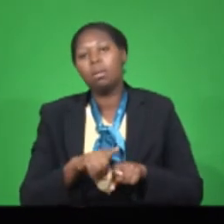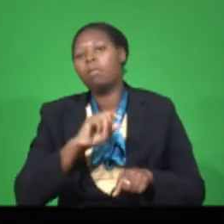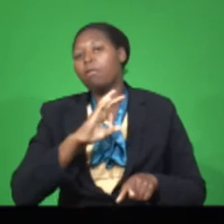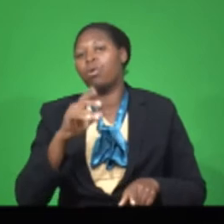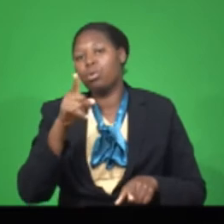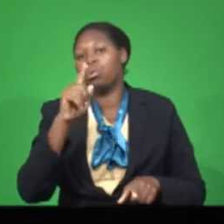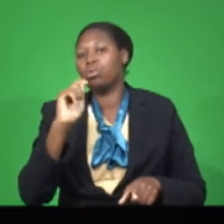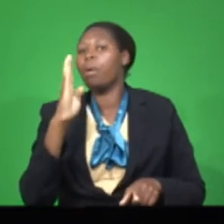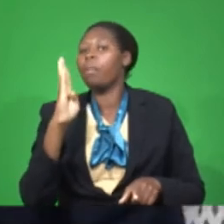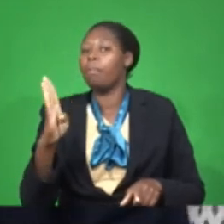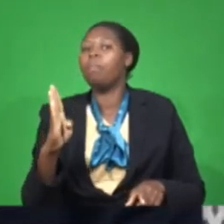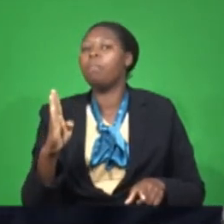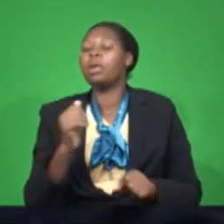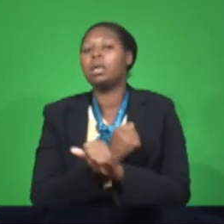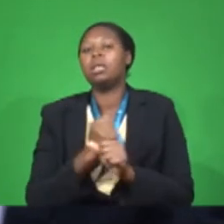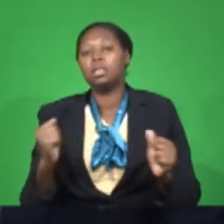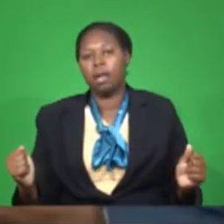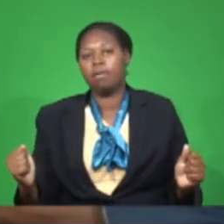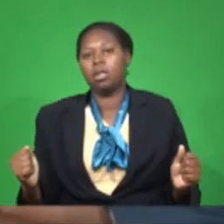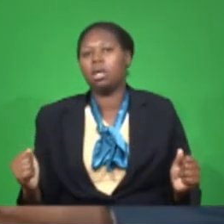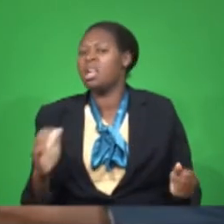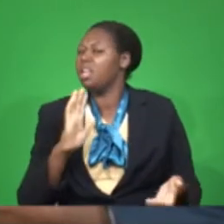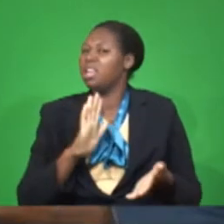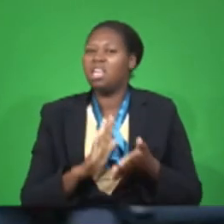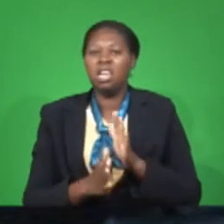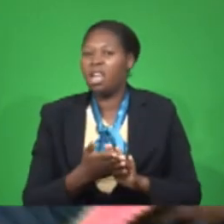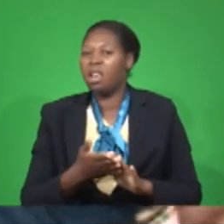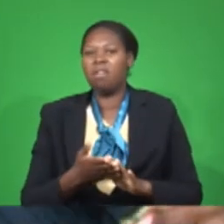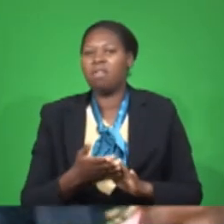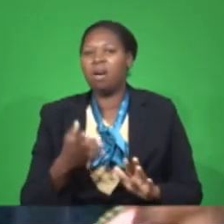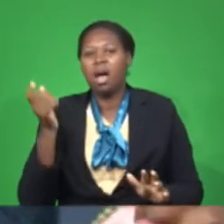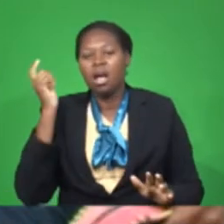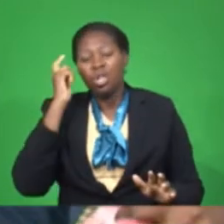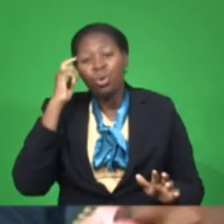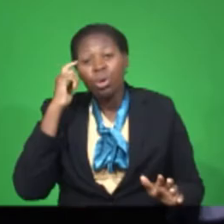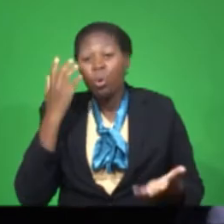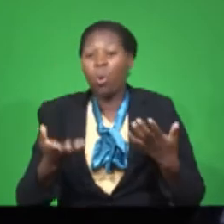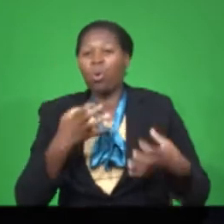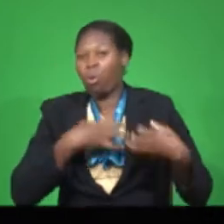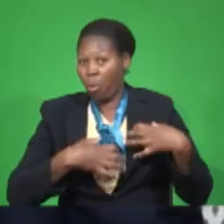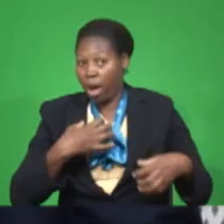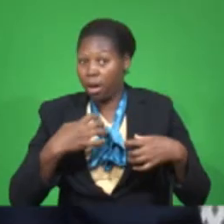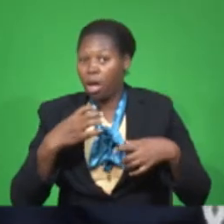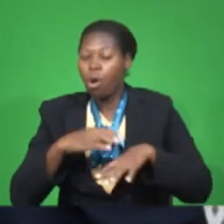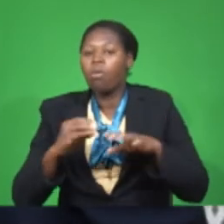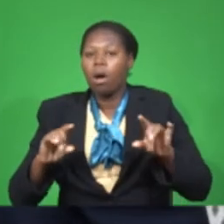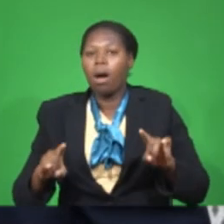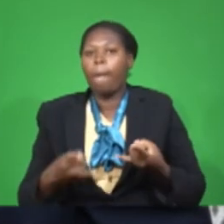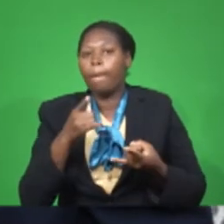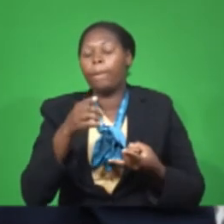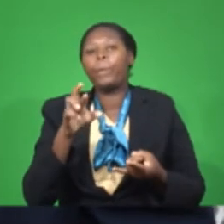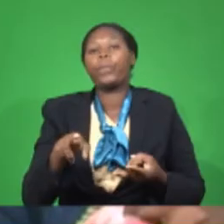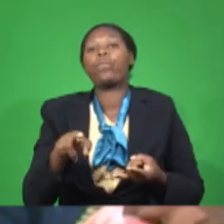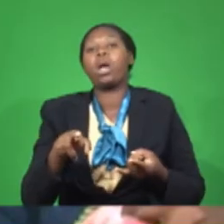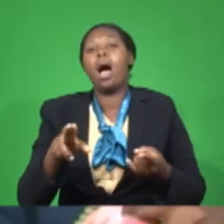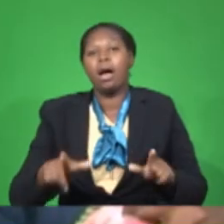nemararamira aukuita. Nemuchimbura changu ndachinja futi mani. Wozvinyatsa kukufollowa. Ndabaifuwa nmuda kuzadza